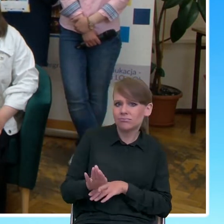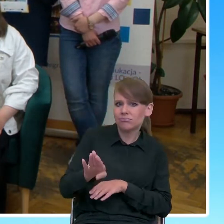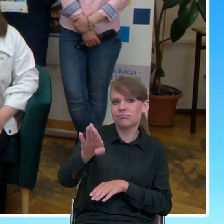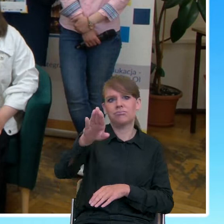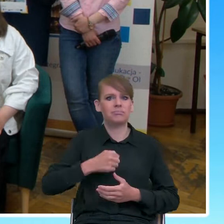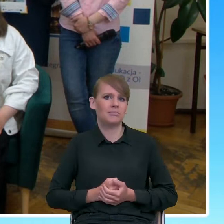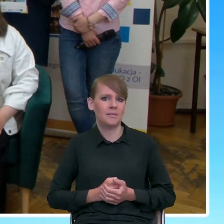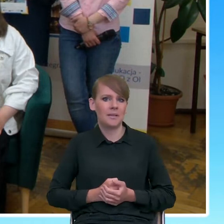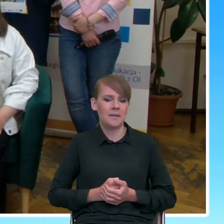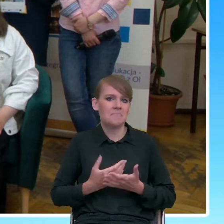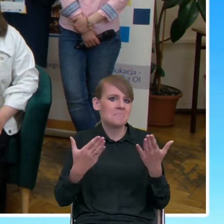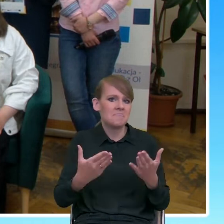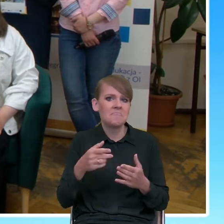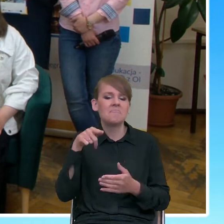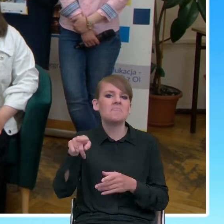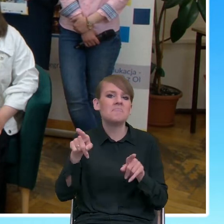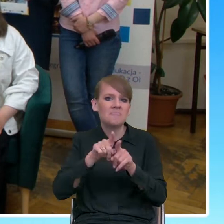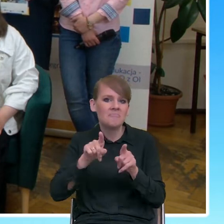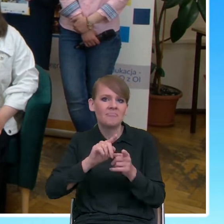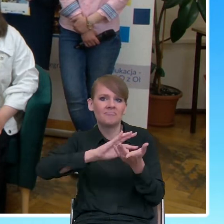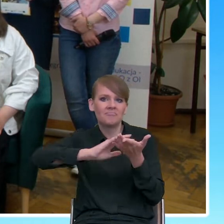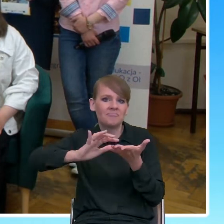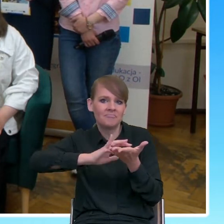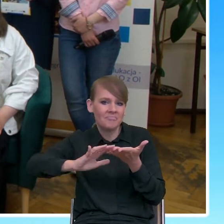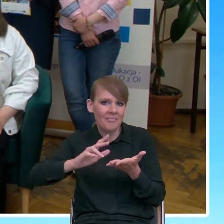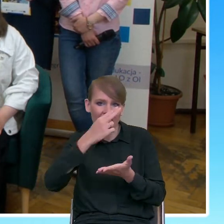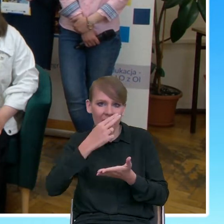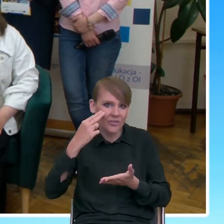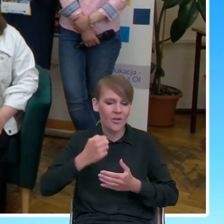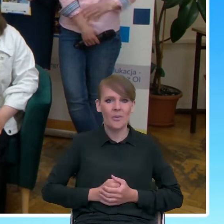czy napisy Braille'em. I...